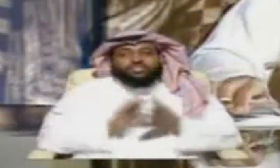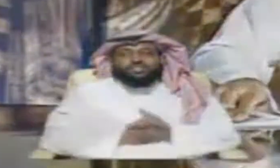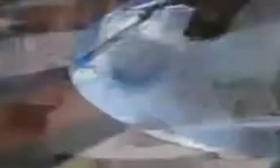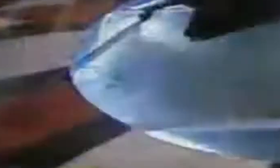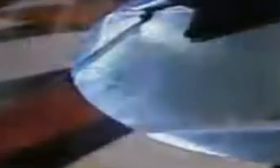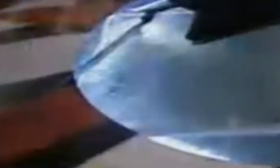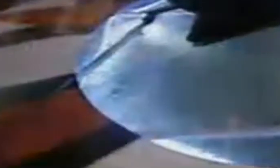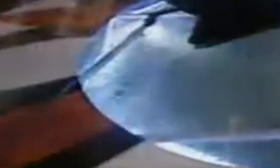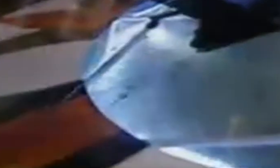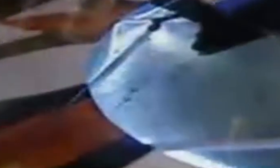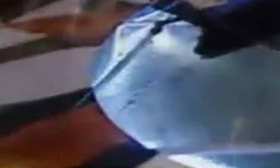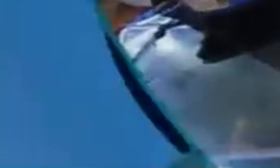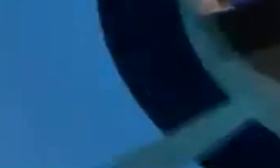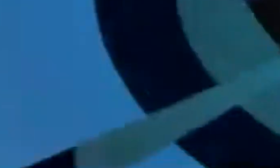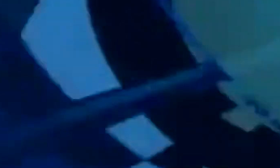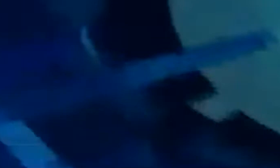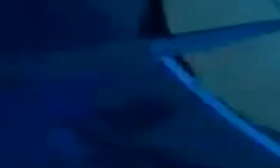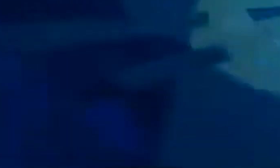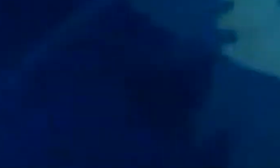معنا.